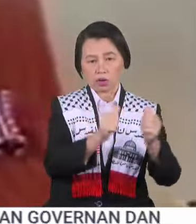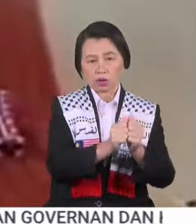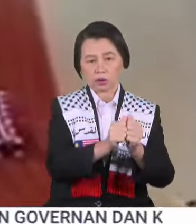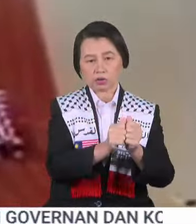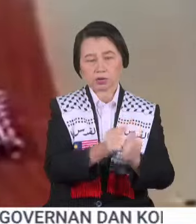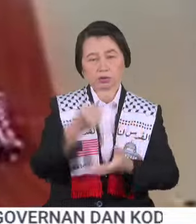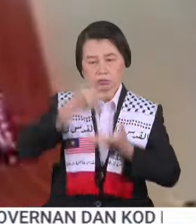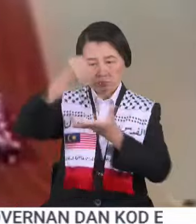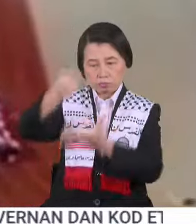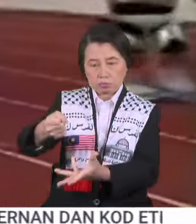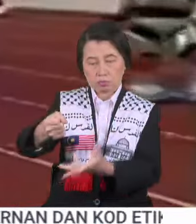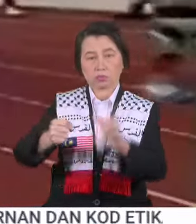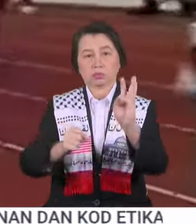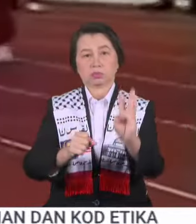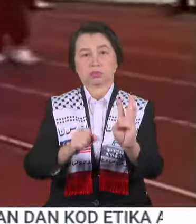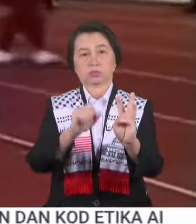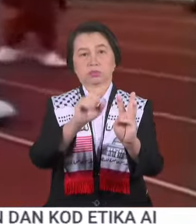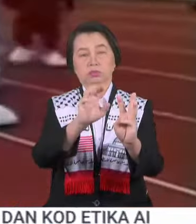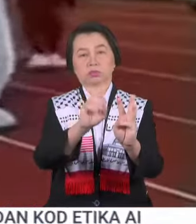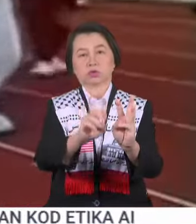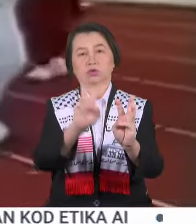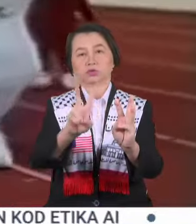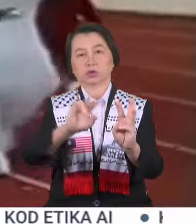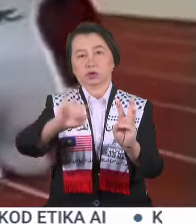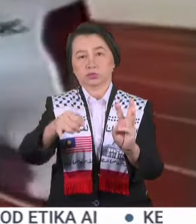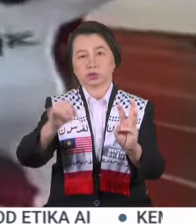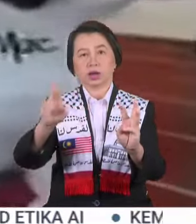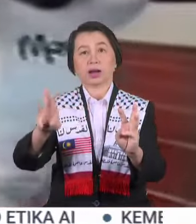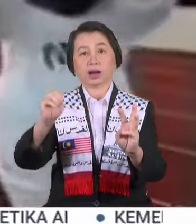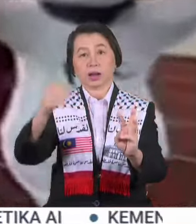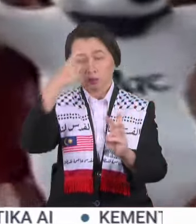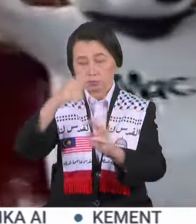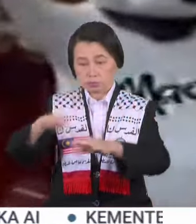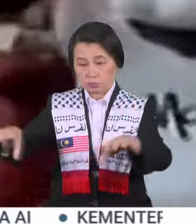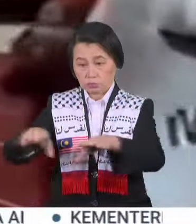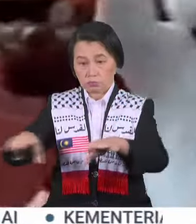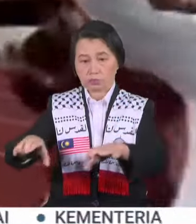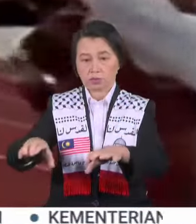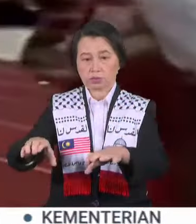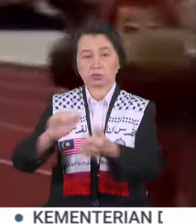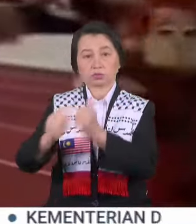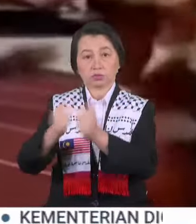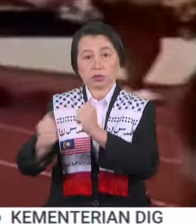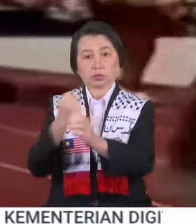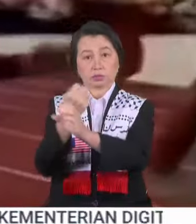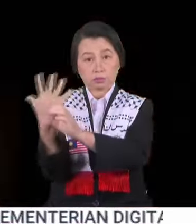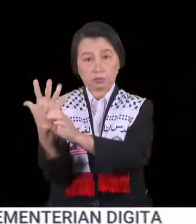suntikan dana sebanyak 602 juta ringgit bagi melaksanakannya.